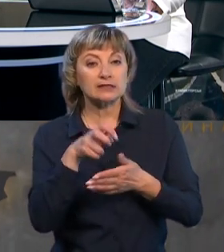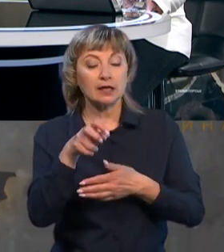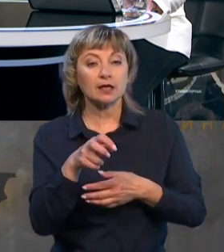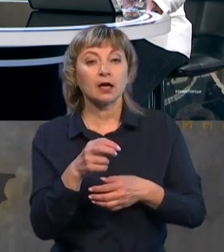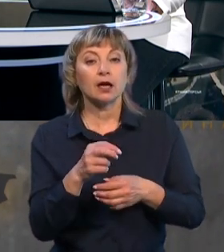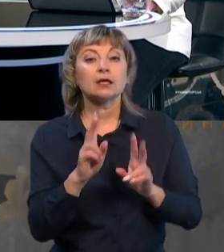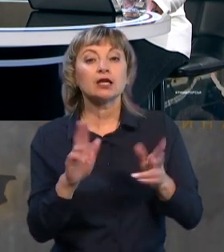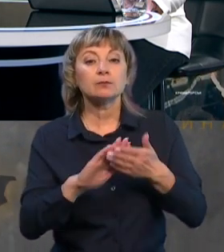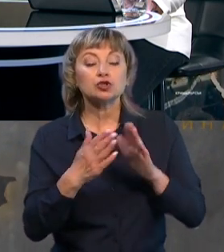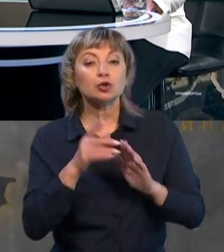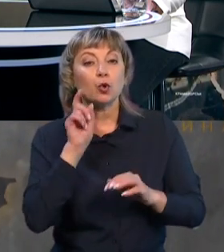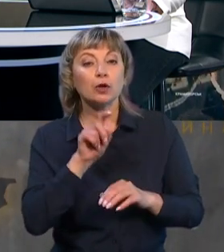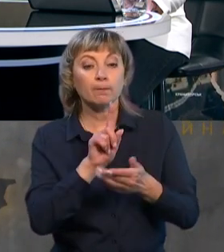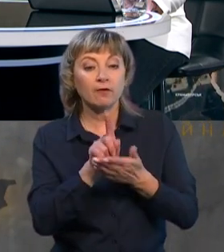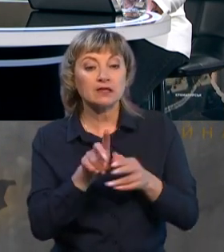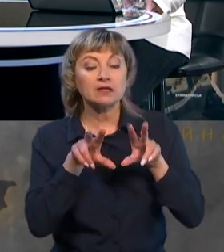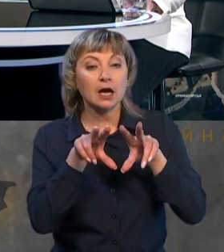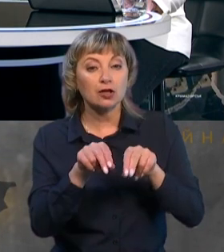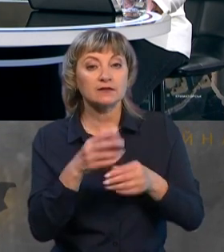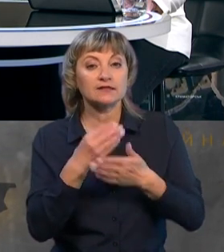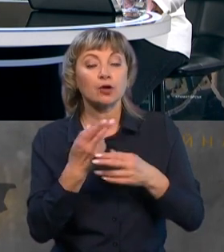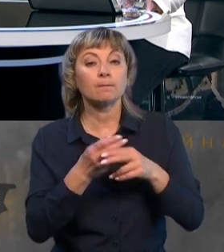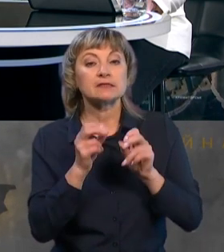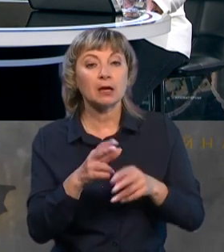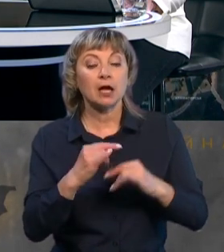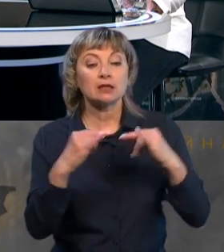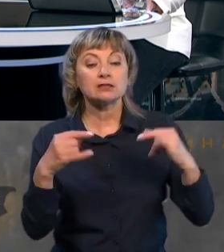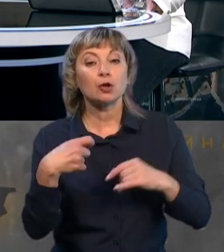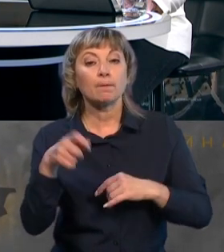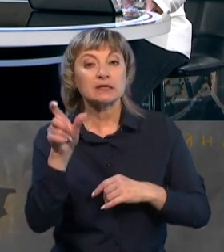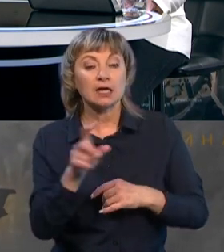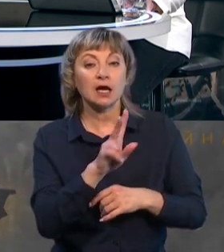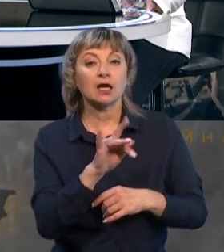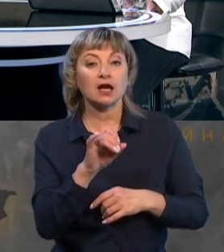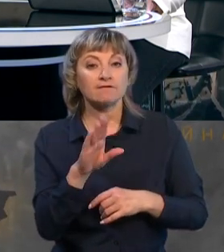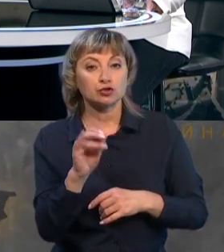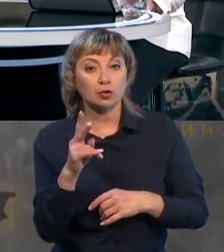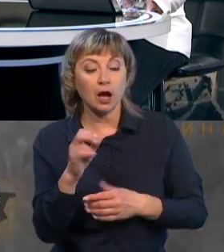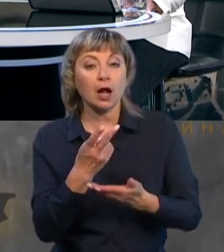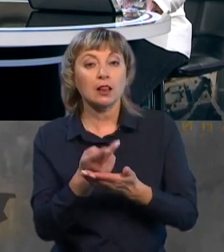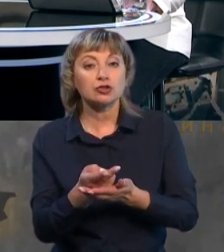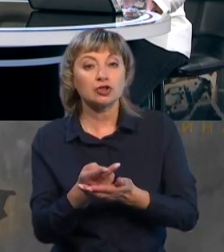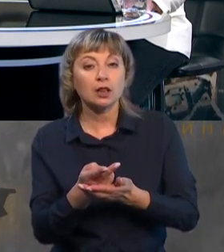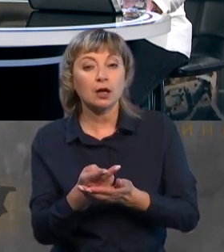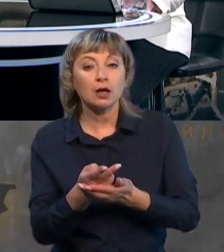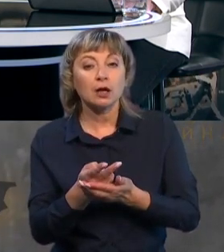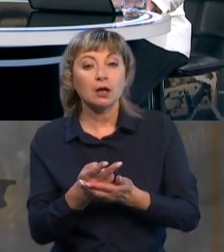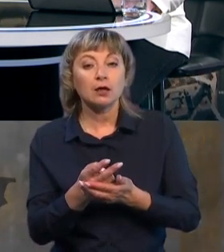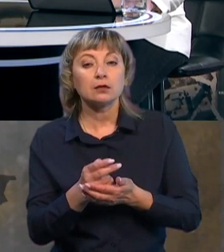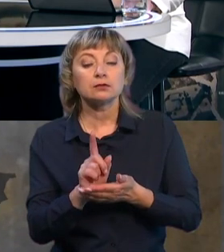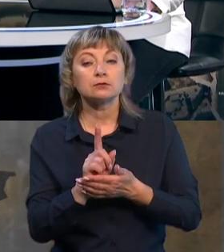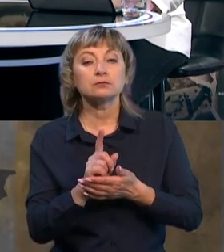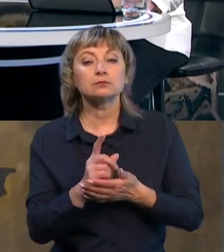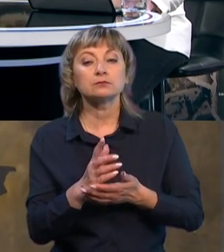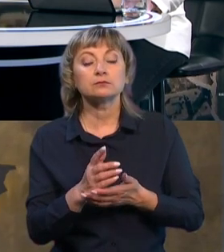Україна повинна гарантувати свою безпеку Отже на столі у президента Кравчука лежали 30 секунд Юрію